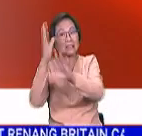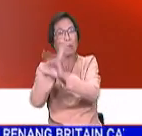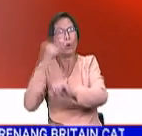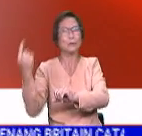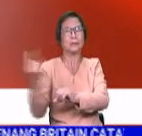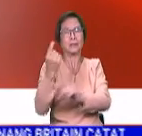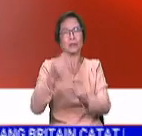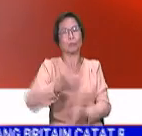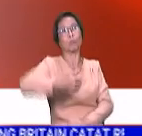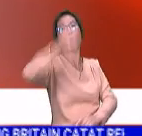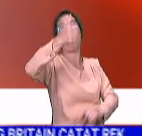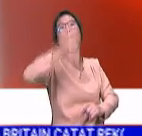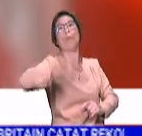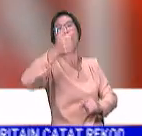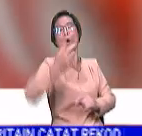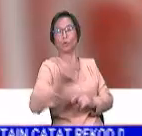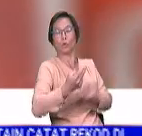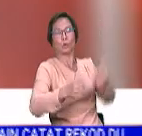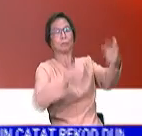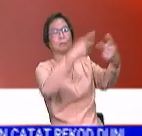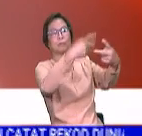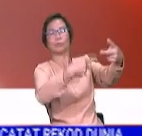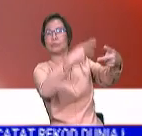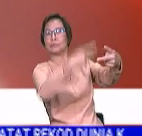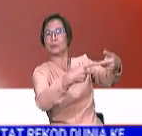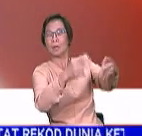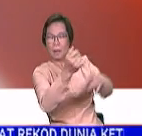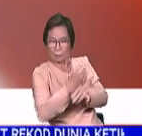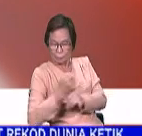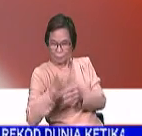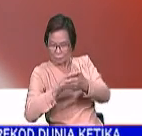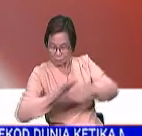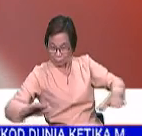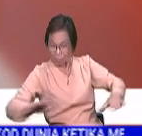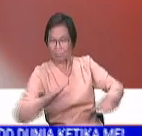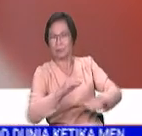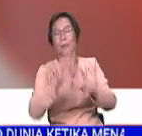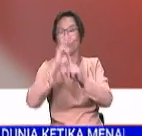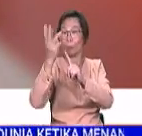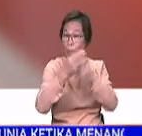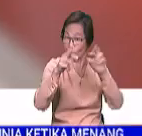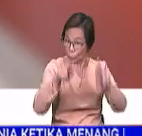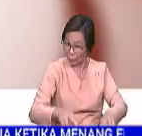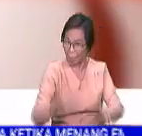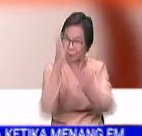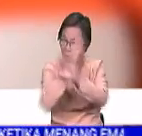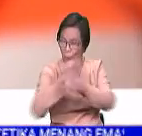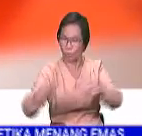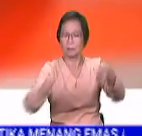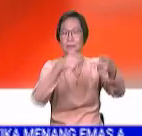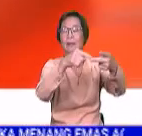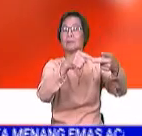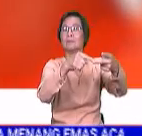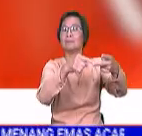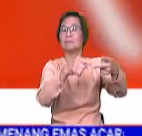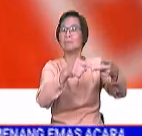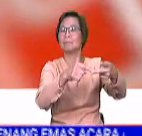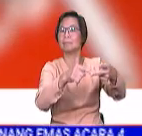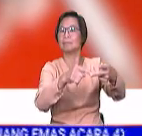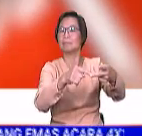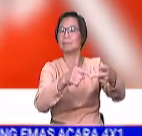memberikan keutamaan kepada dua perkara yaitu menjaga keselamatan dan kebajikan rakyat negeri ini dan juga